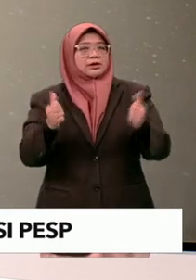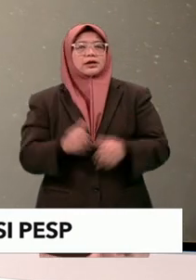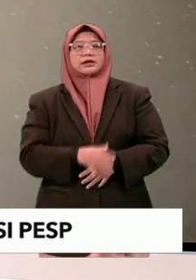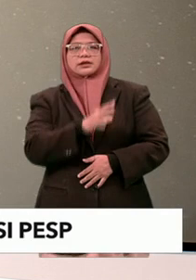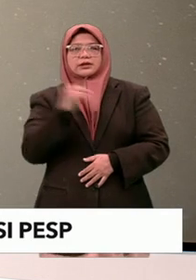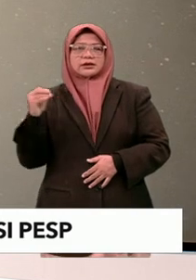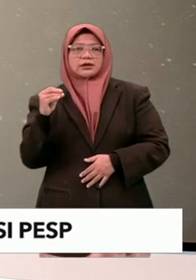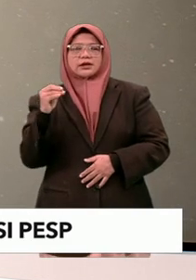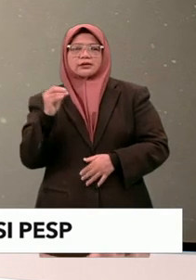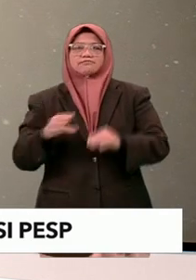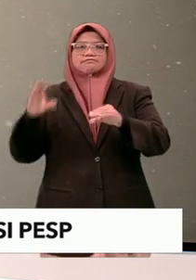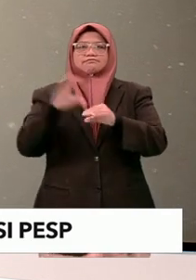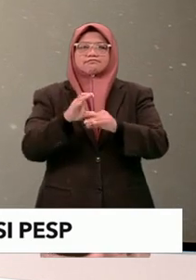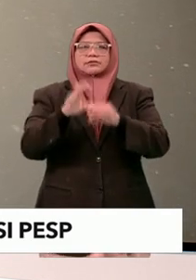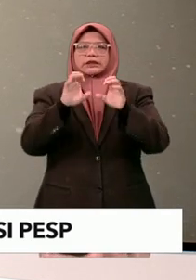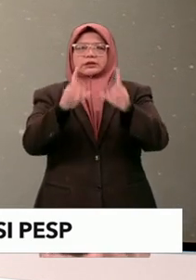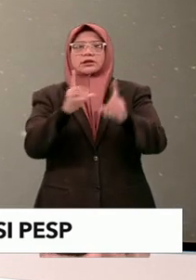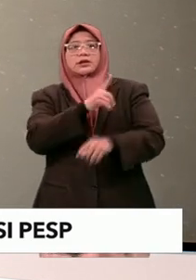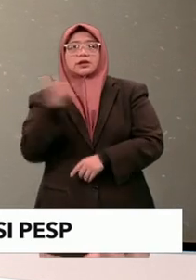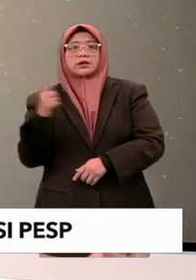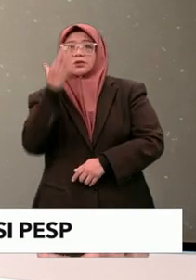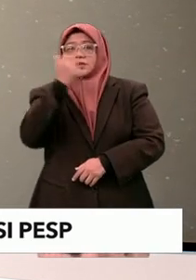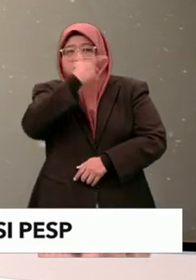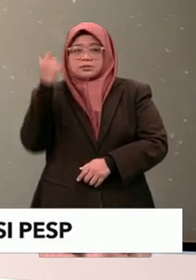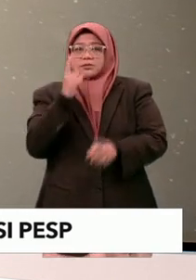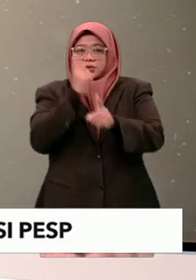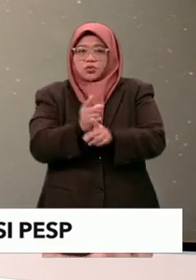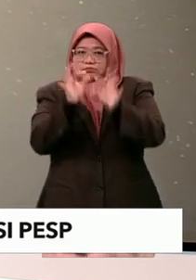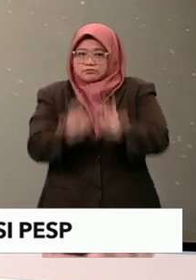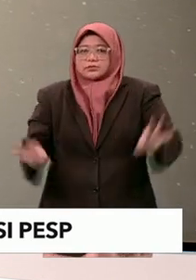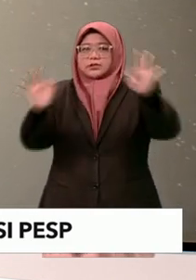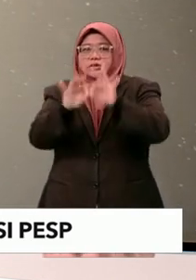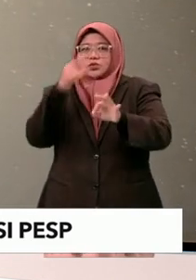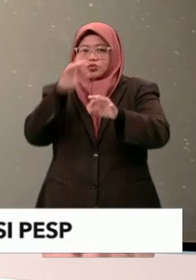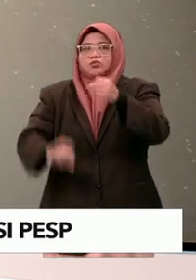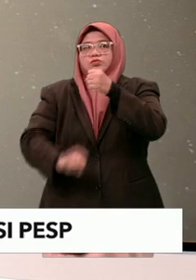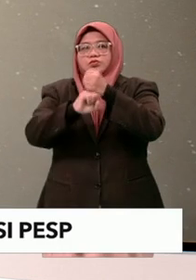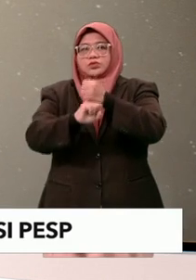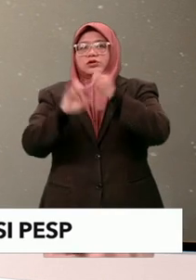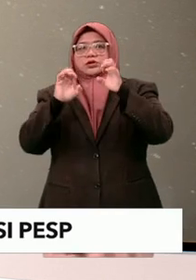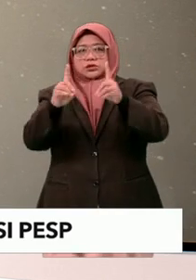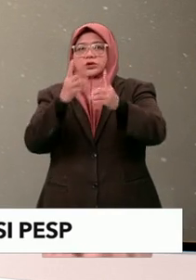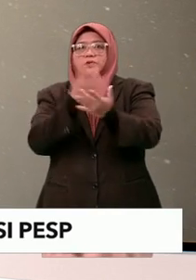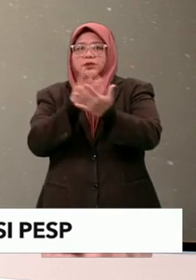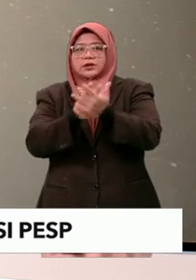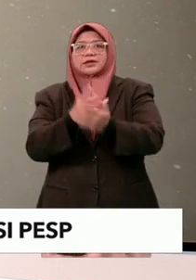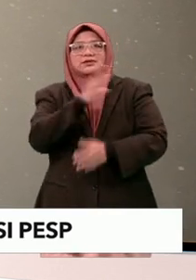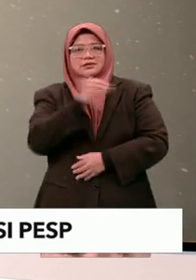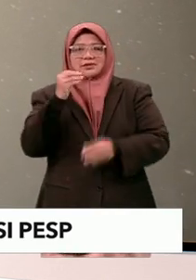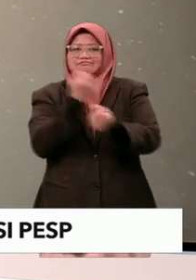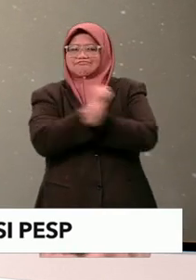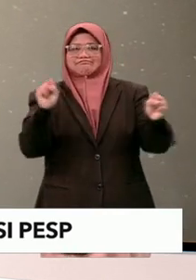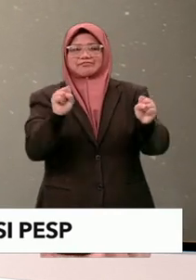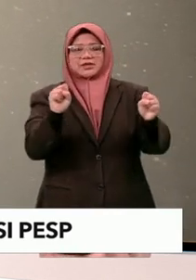dibandingkan dengan beasiswa pendidikan lain kerana ia bukan sahaja menitikberatkan kepada penajaan pendidikan berbentuk kewangan, malah